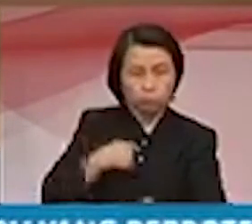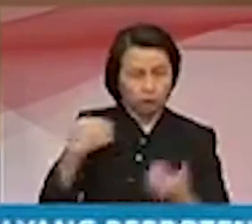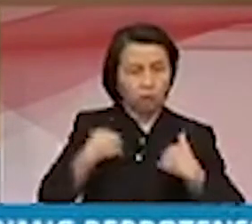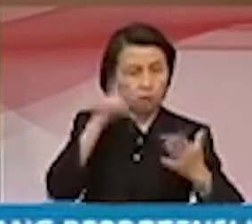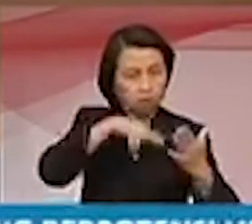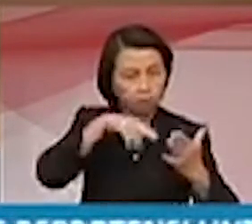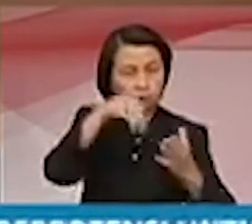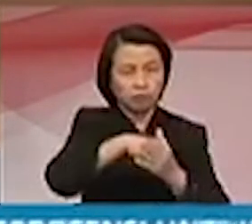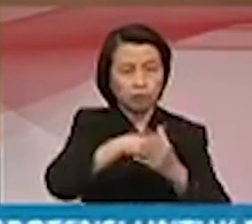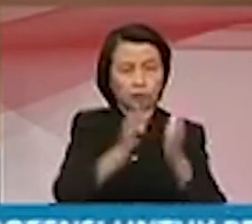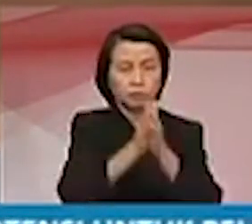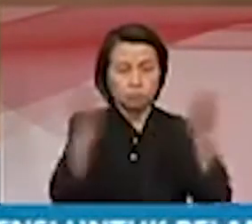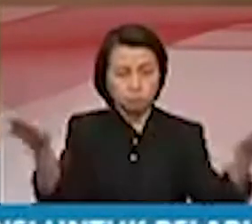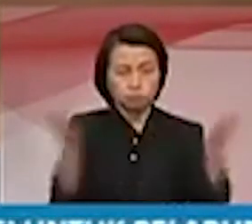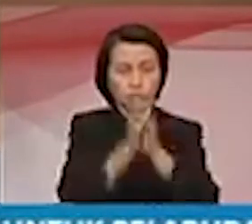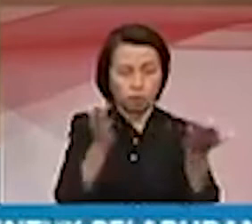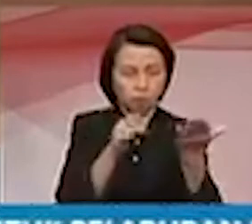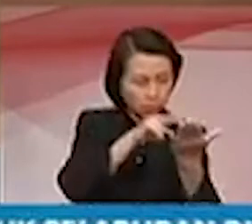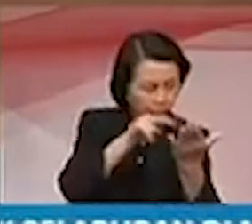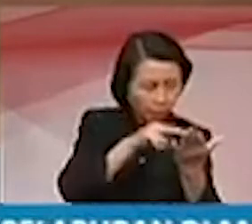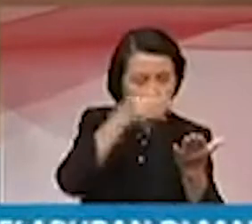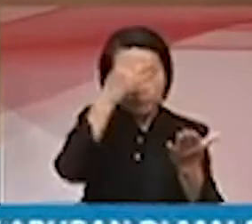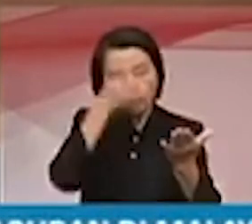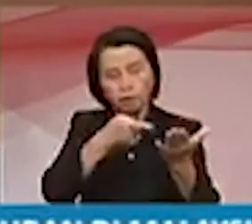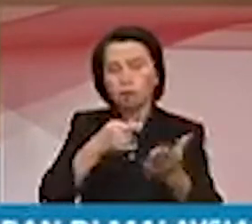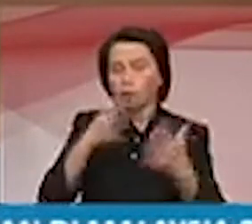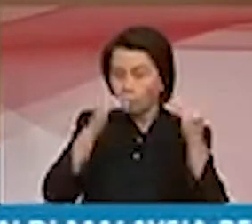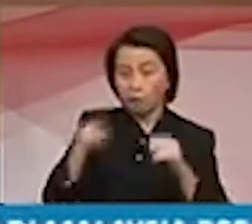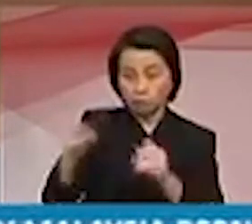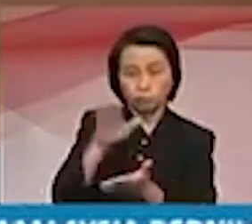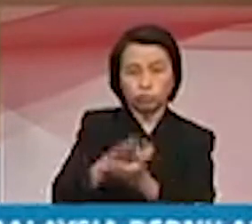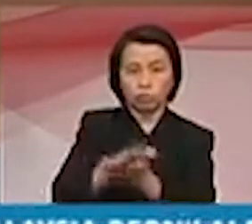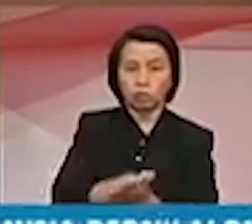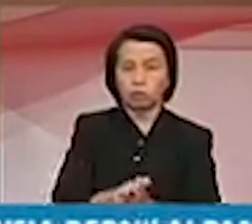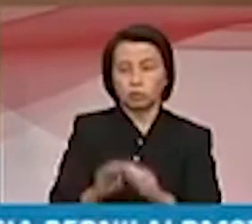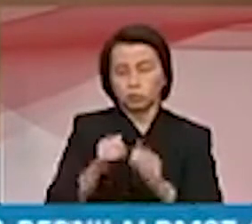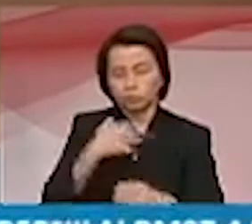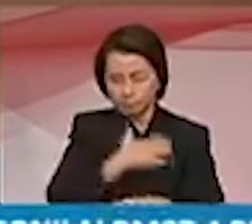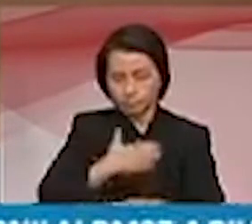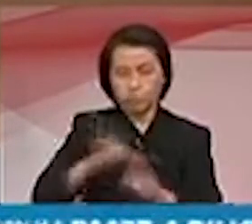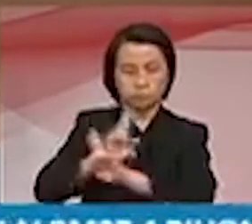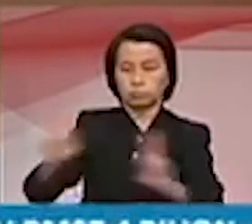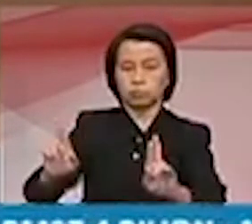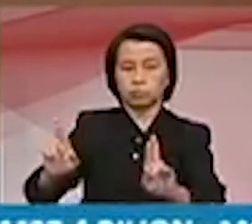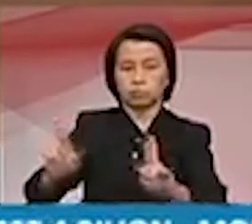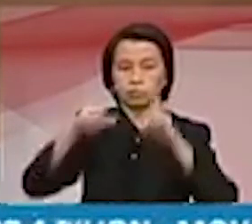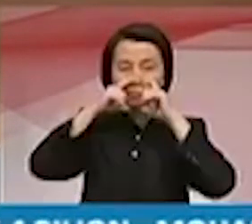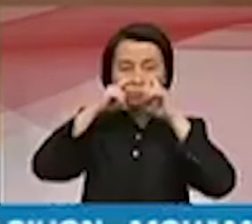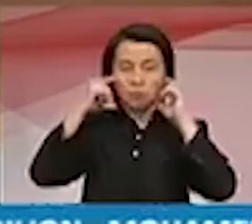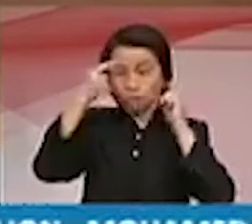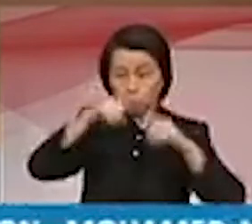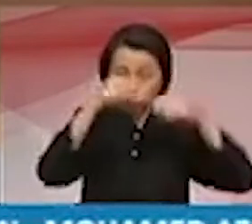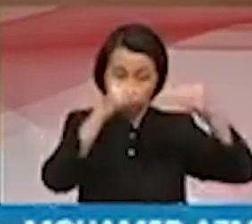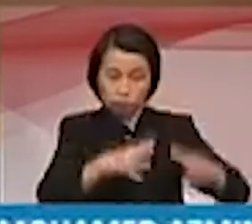dalam muka depan sebuah akhbar, saya harap sekolah dapat menyediakan pelitup muka untuk